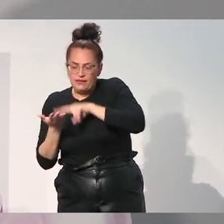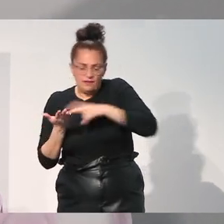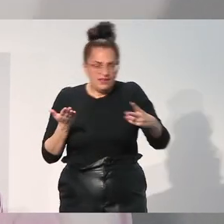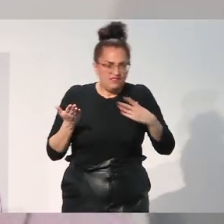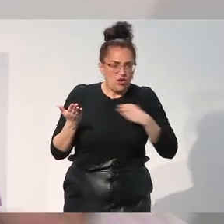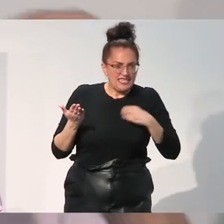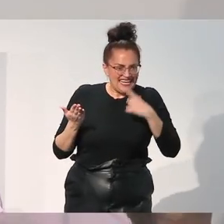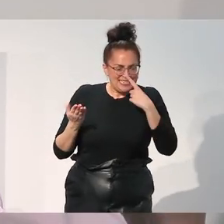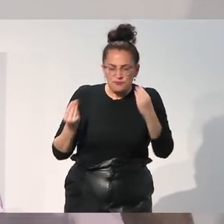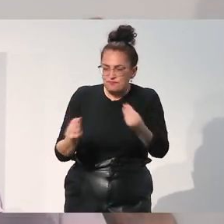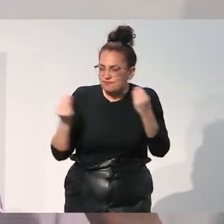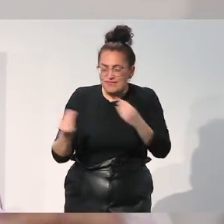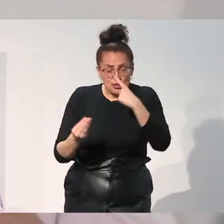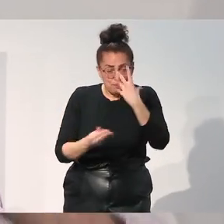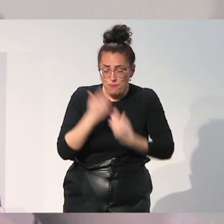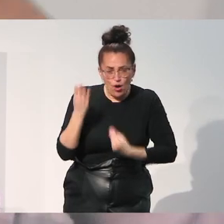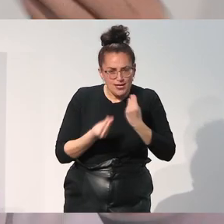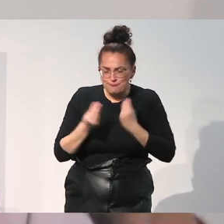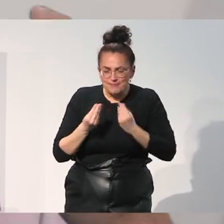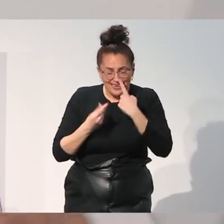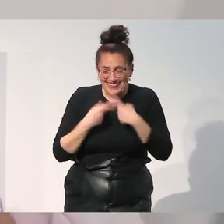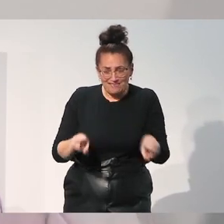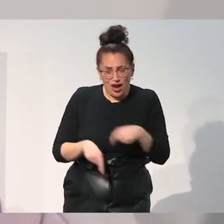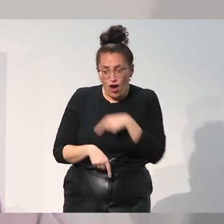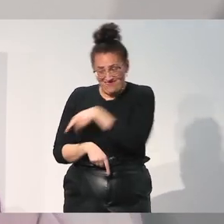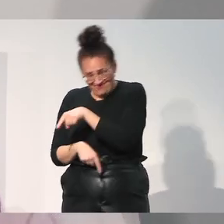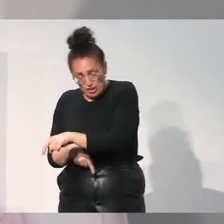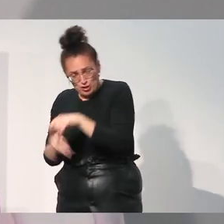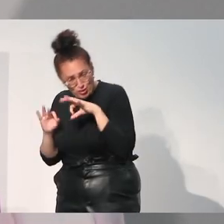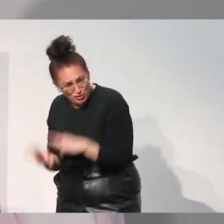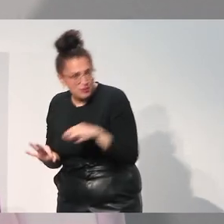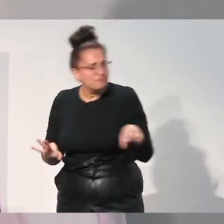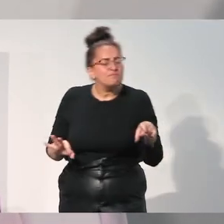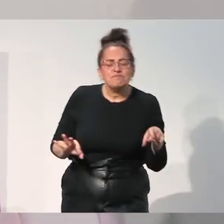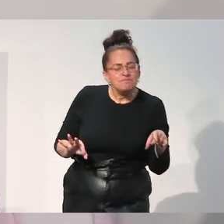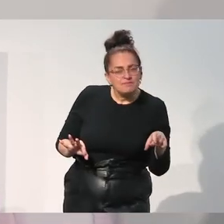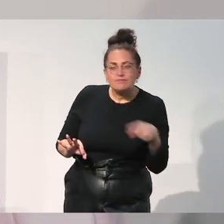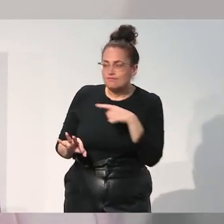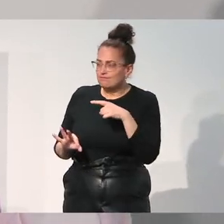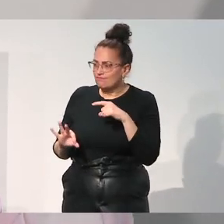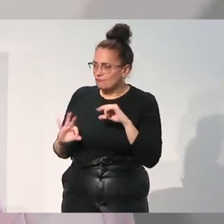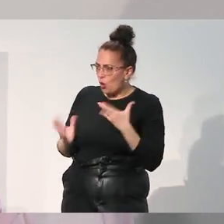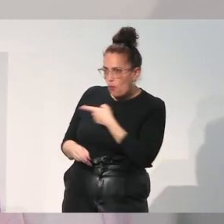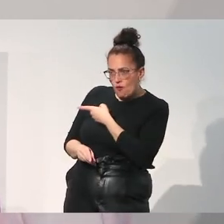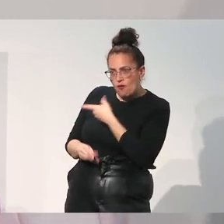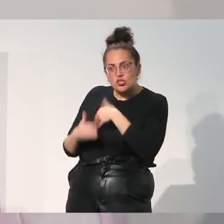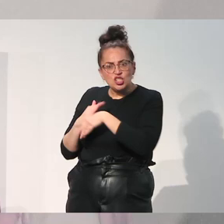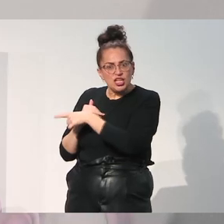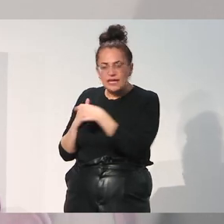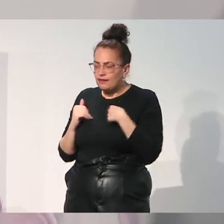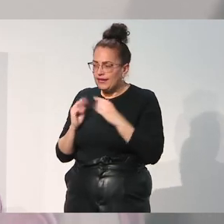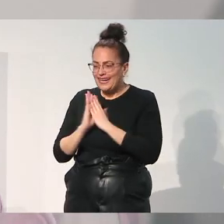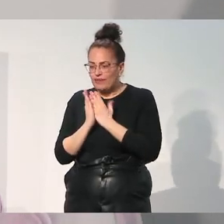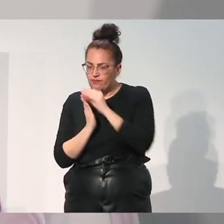Comment est-ce que, après la partie de collecte, de souvenirs qu'on a évoqué tout à l'heure, comment est-ce que vous avez travaillé l'écriture de ce